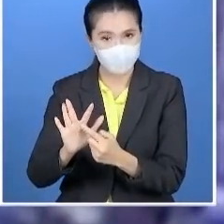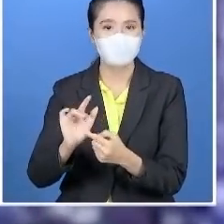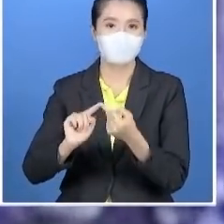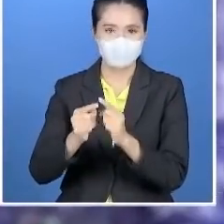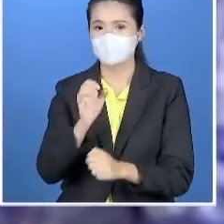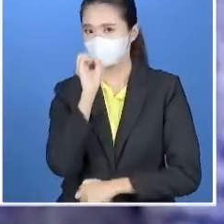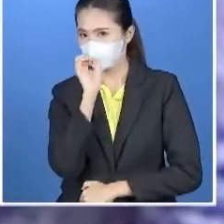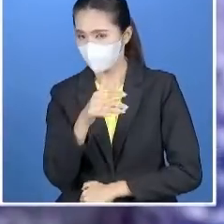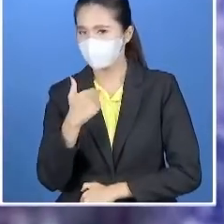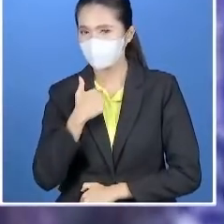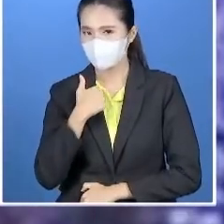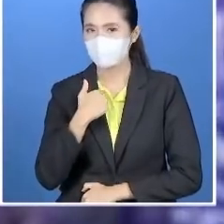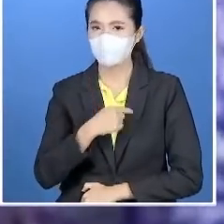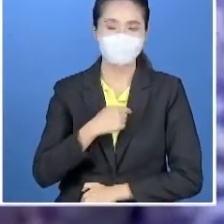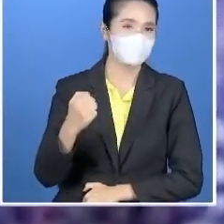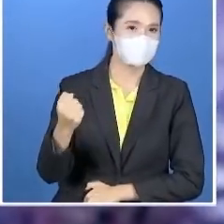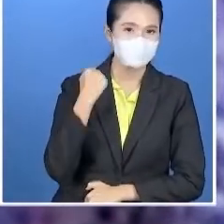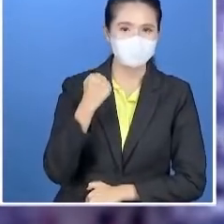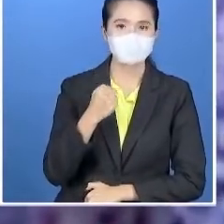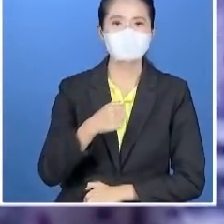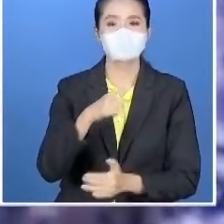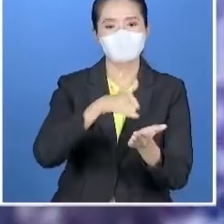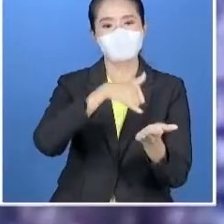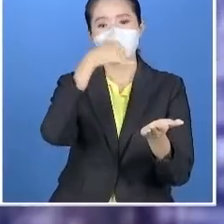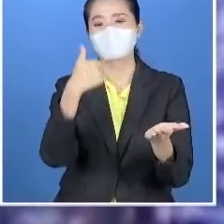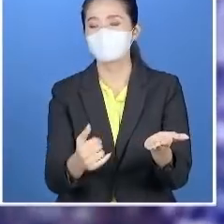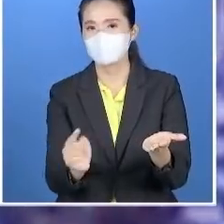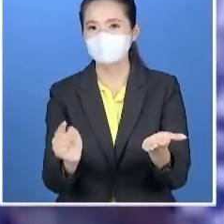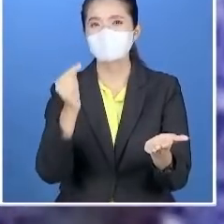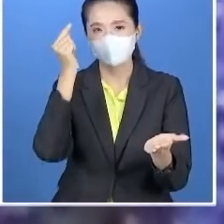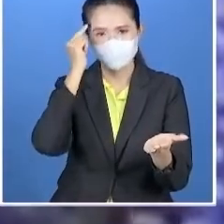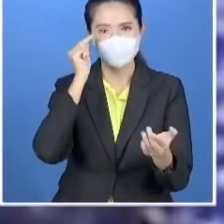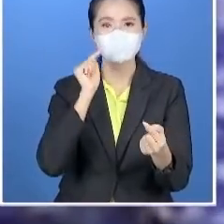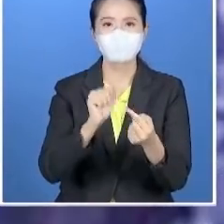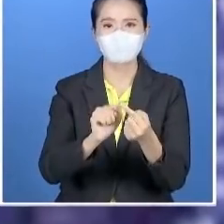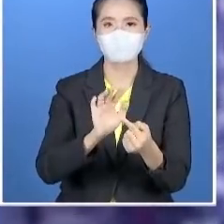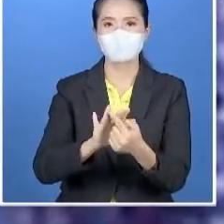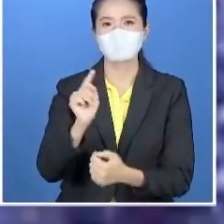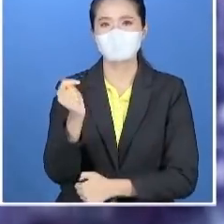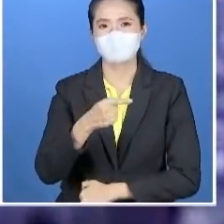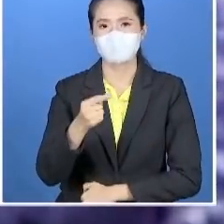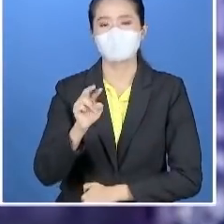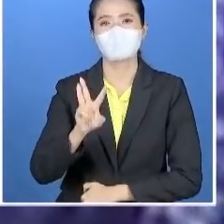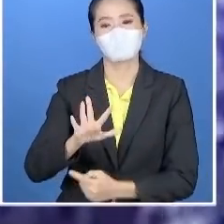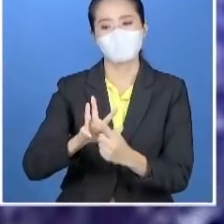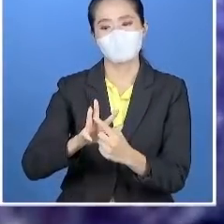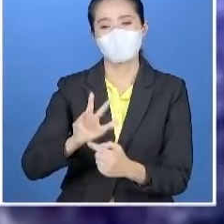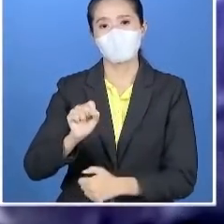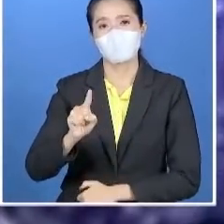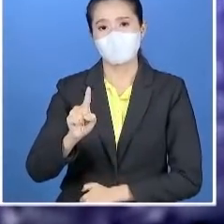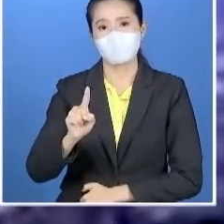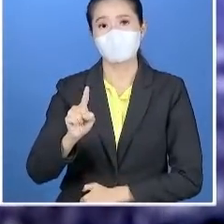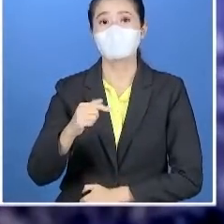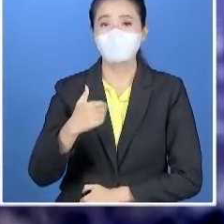านให้แล้วยังคงมั่นใจนะคะว่าจุดที่แตงโมตกเรือเนี่ยน่าจะเป็นแถวแถวเทเวศมากกว่าช่วงพระราม7